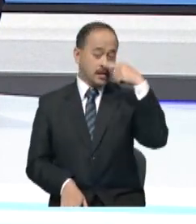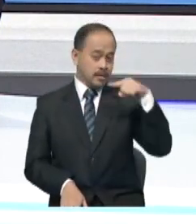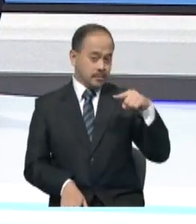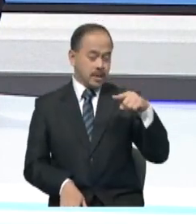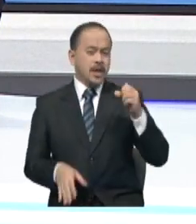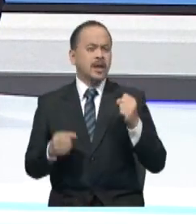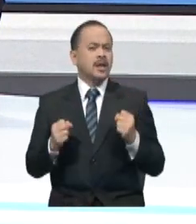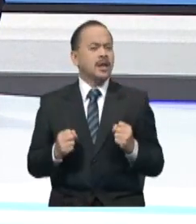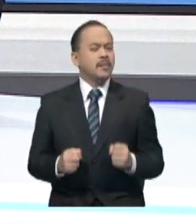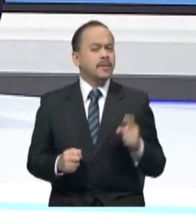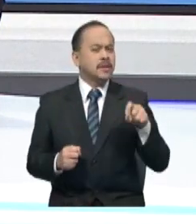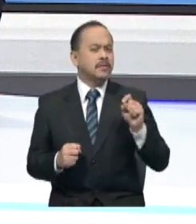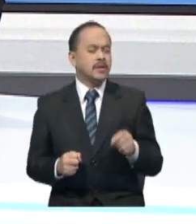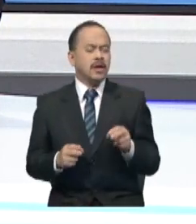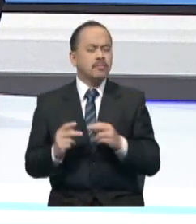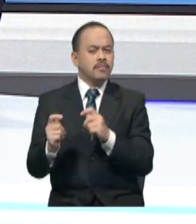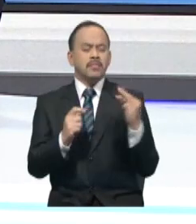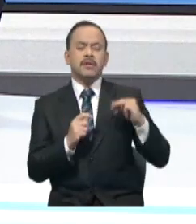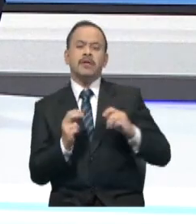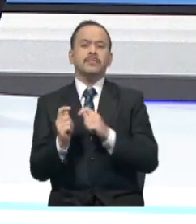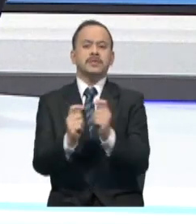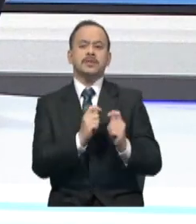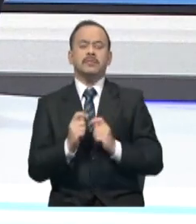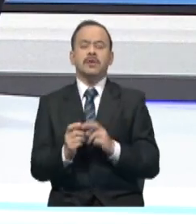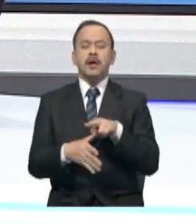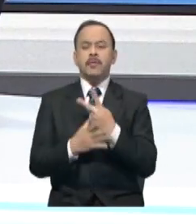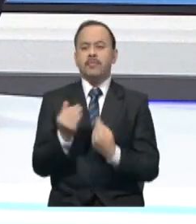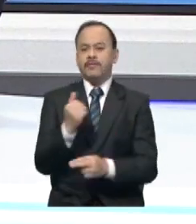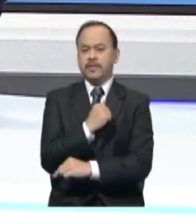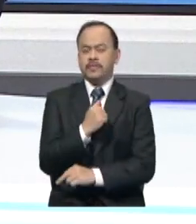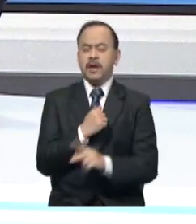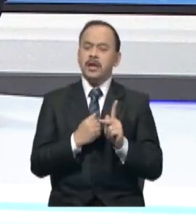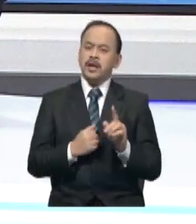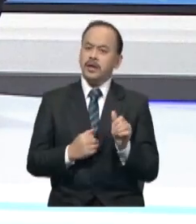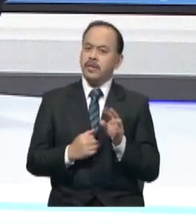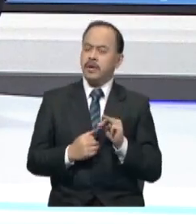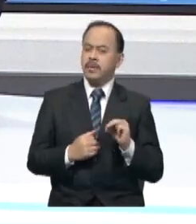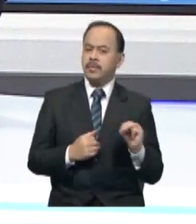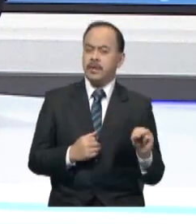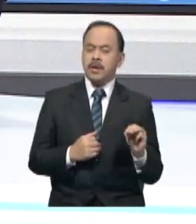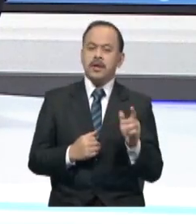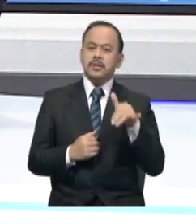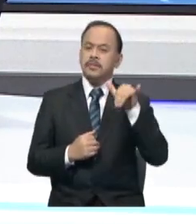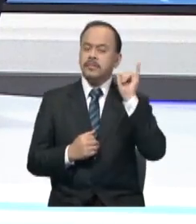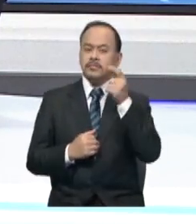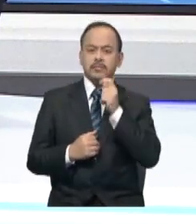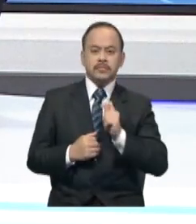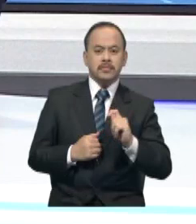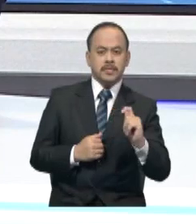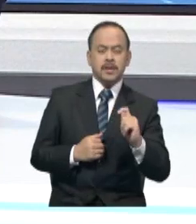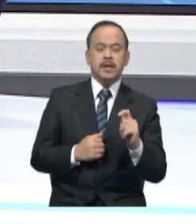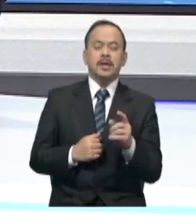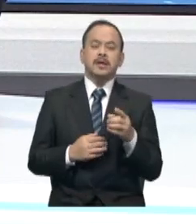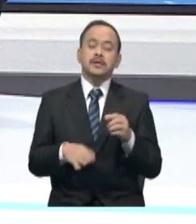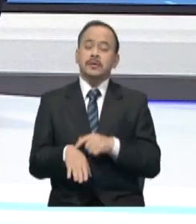dapat memastikan manfaat bersama kedua-dua buah negara. Kebawah Duli Yang Maha Mulia bertitah semalam pada majlis santap malam